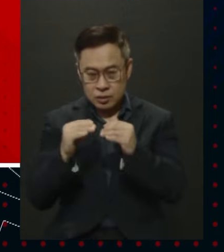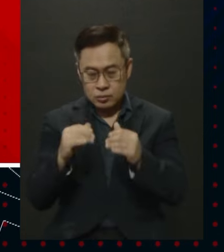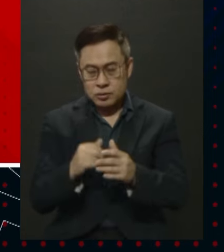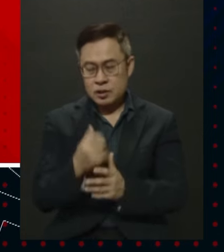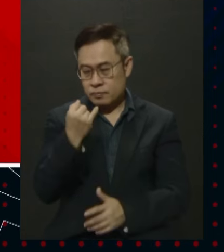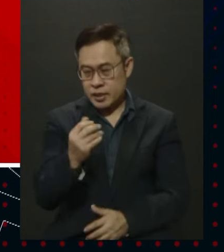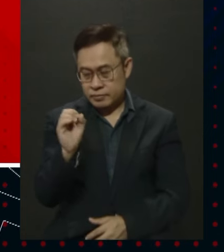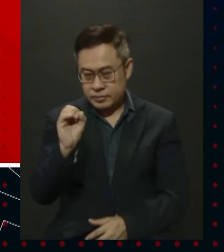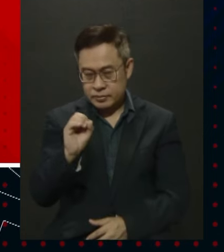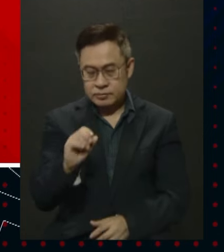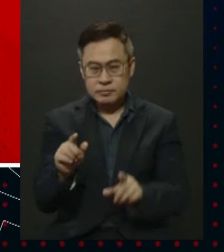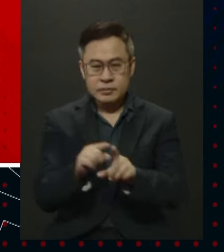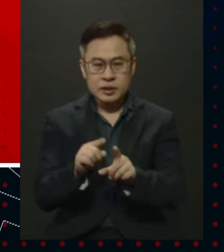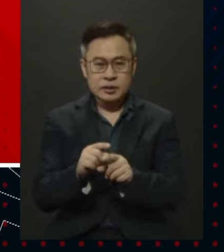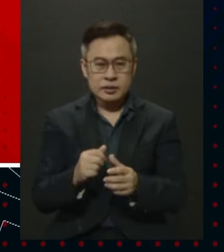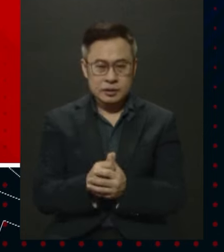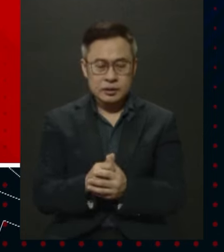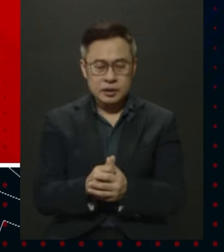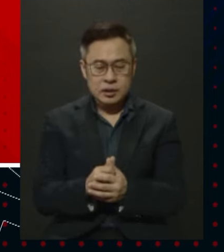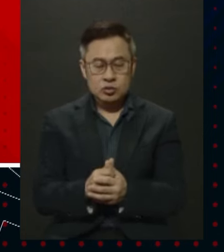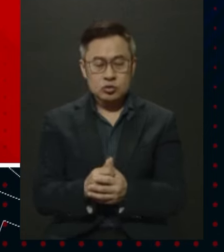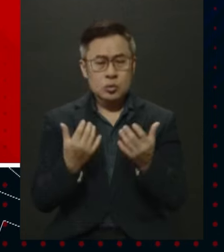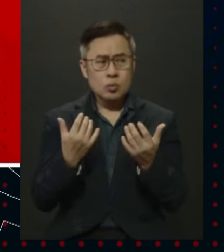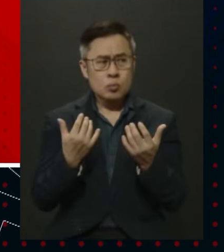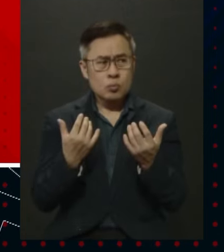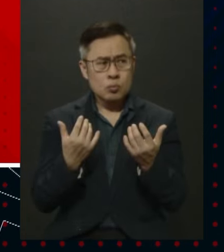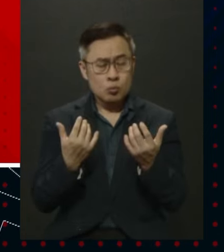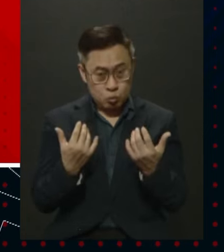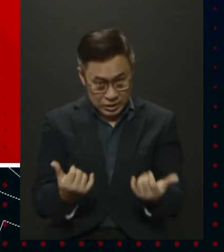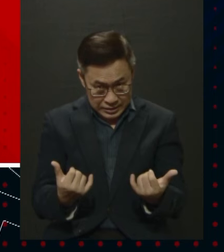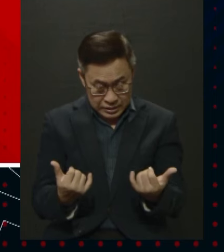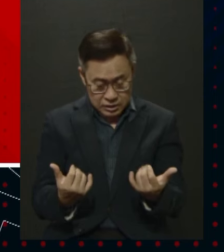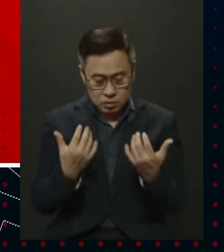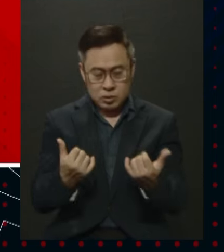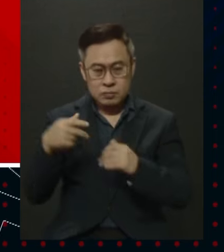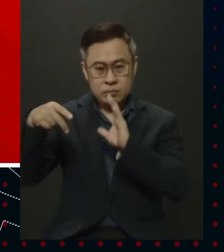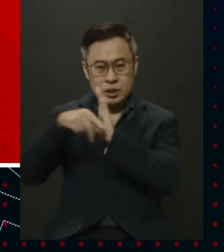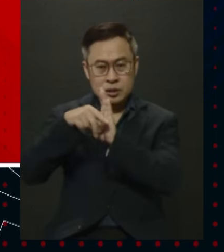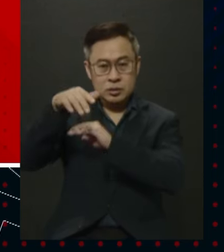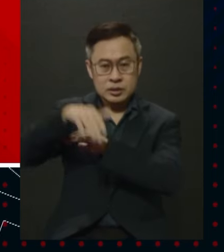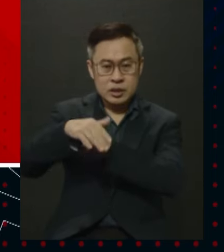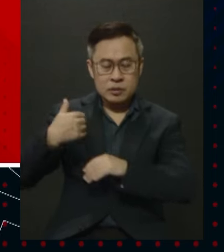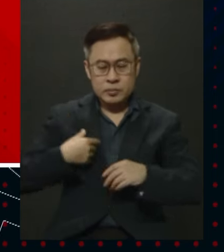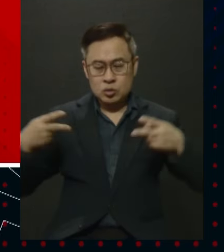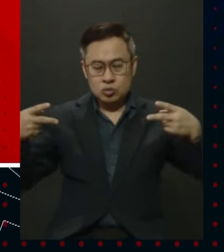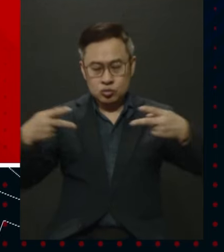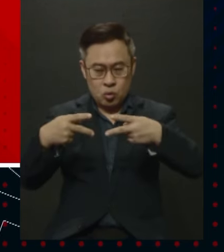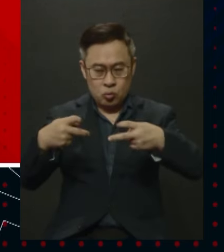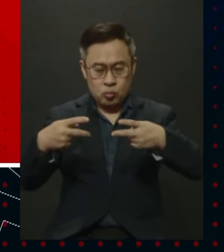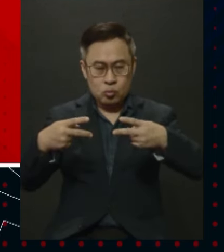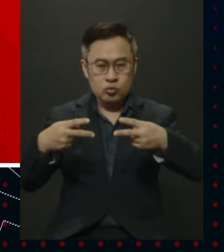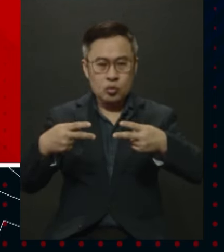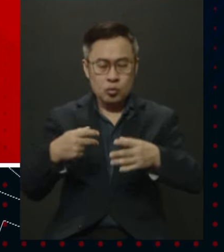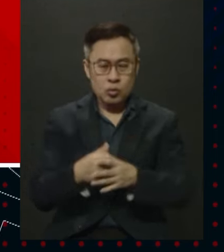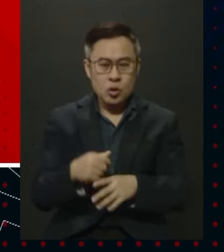ะนี่ก็เป็นผลการแข่งขันนะคะส่วนโปรแกรมเย็นนี้เราจะได้ติดตามชม2เวลานะคะเริ่มตั้งแ